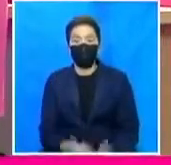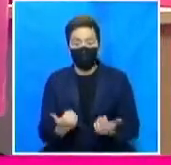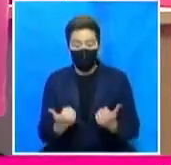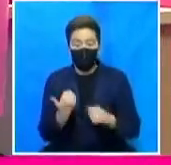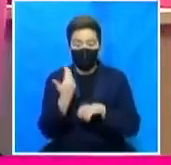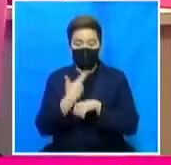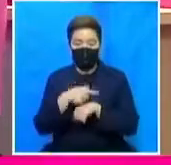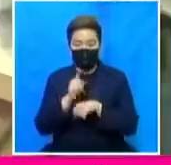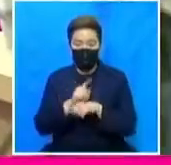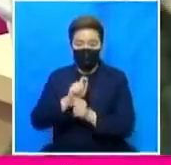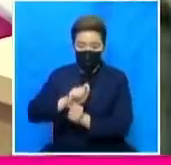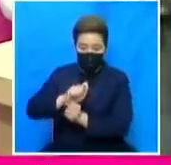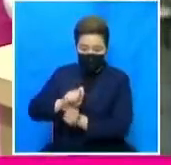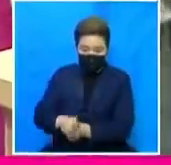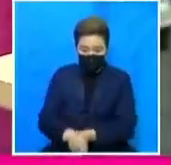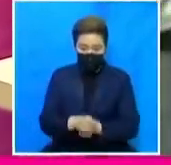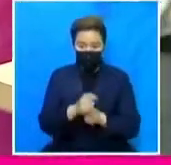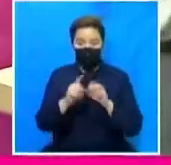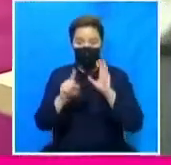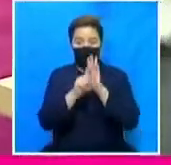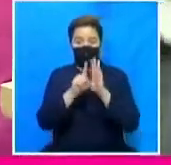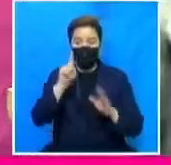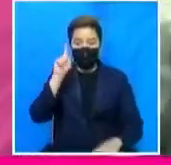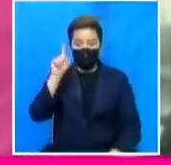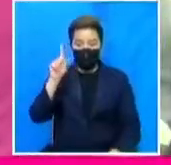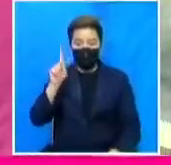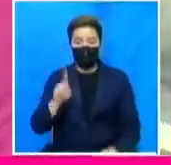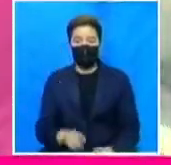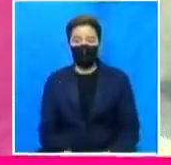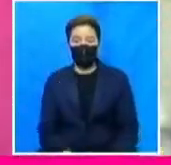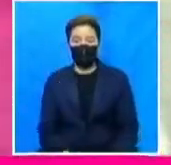มการสุ่มตักลูกบอลครั้งที่1